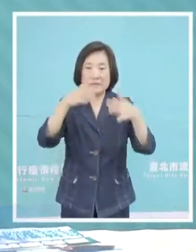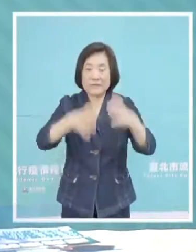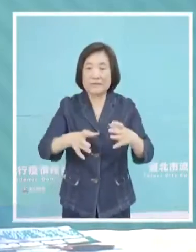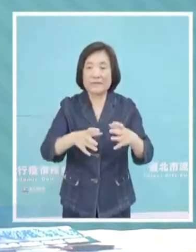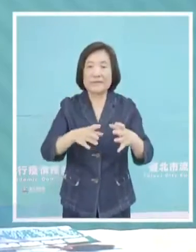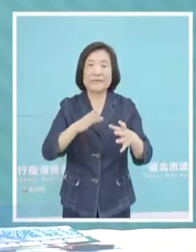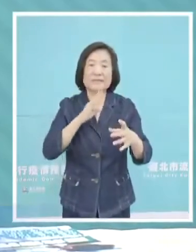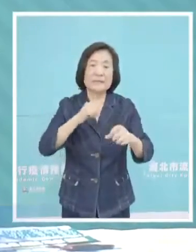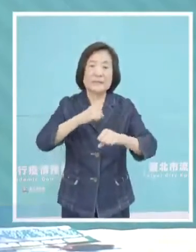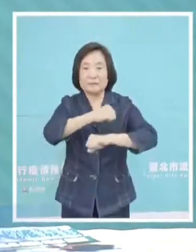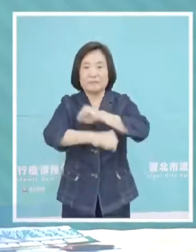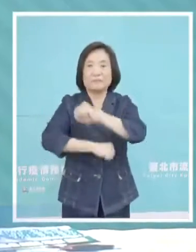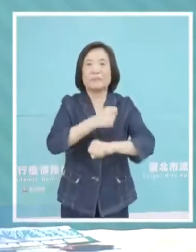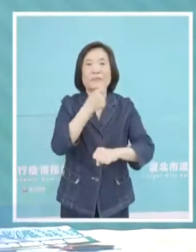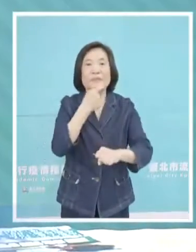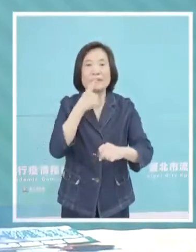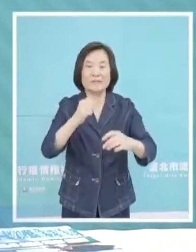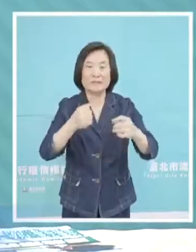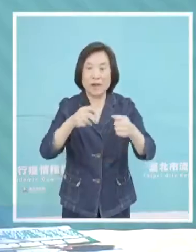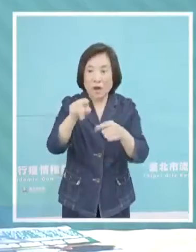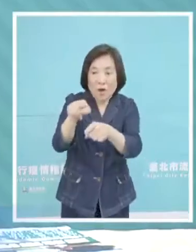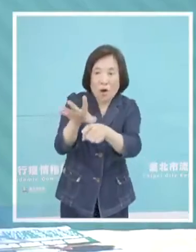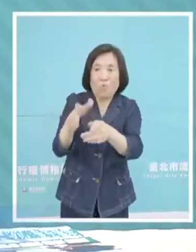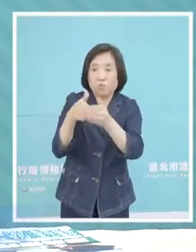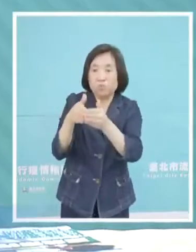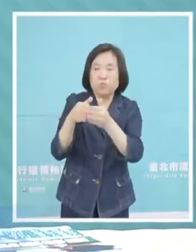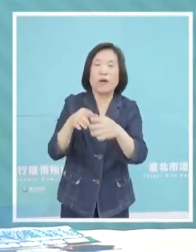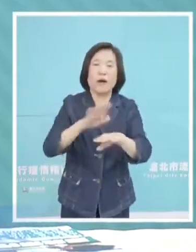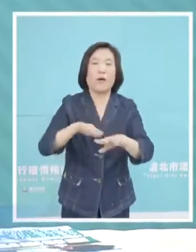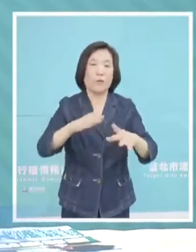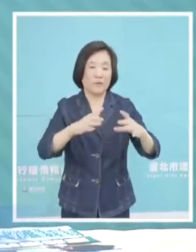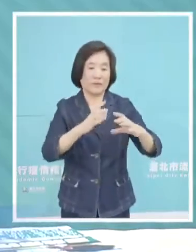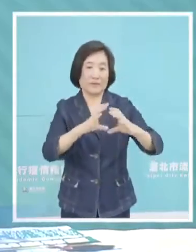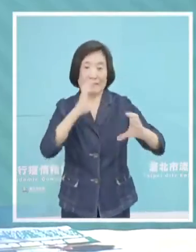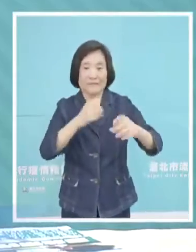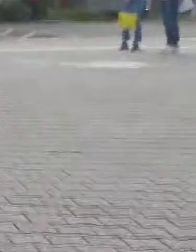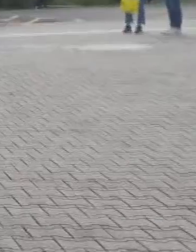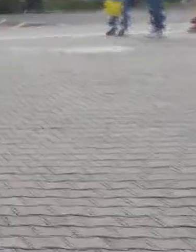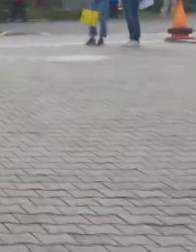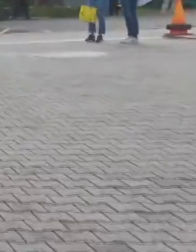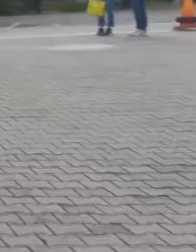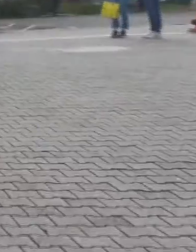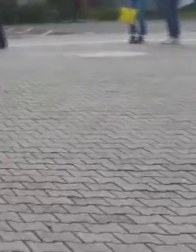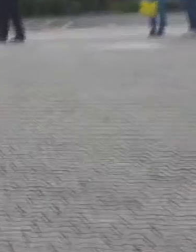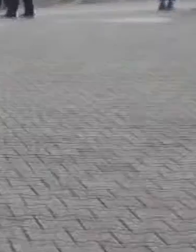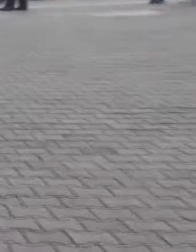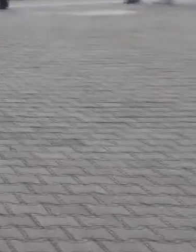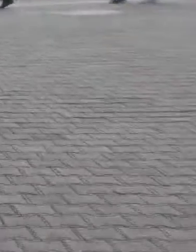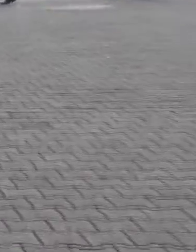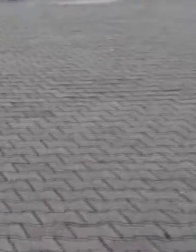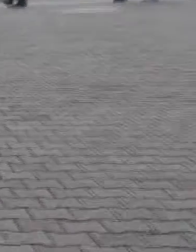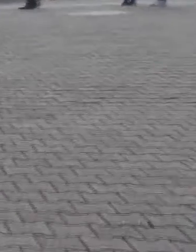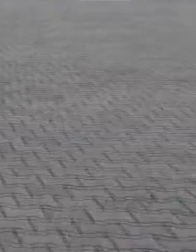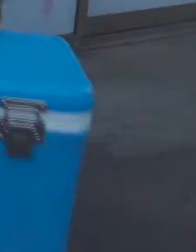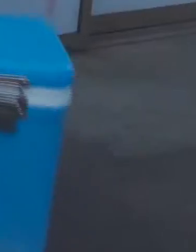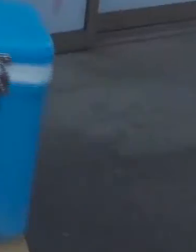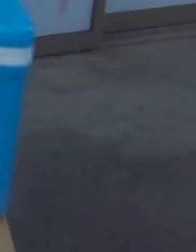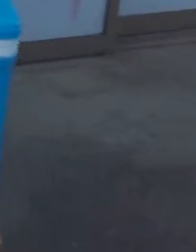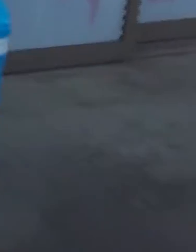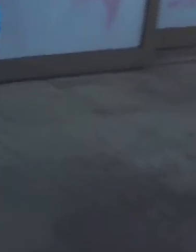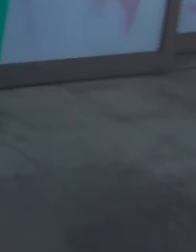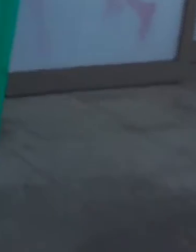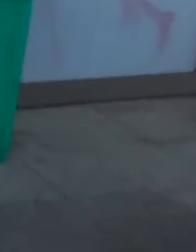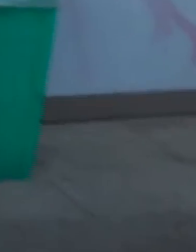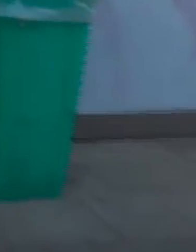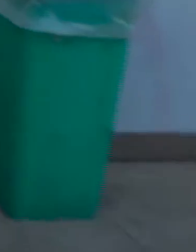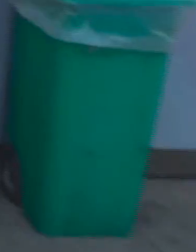它比较灵活。如果我们发现那个地方有需要，我们就去那个地方做。 文化大学传出四人确诊，台北市政